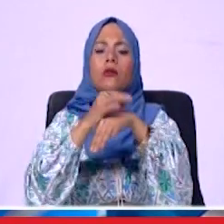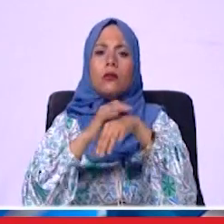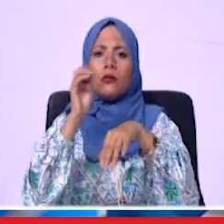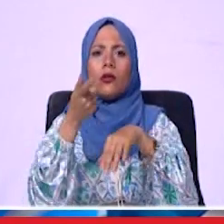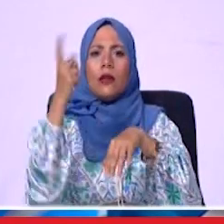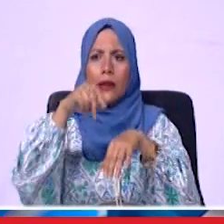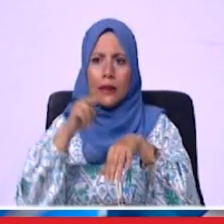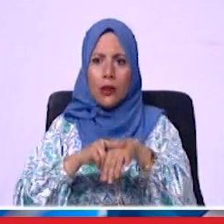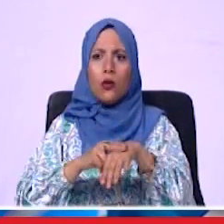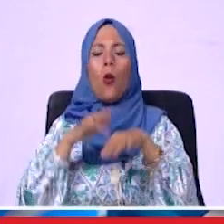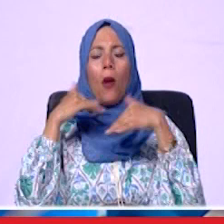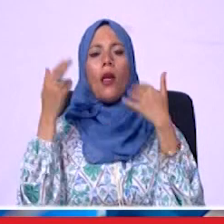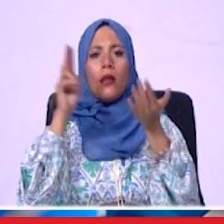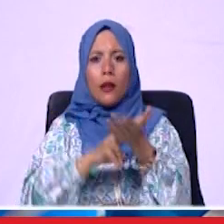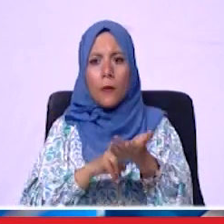عليا تاني،